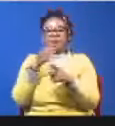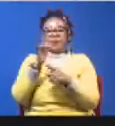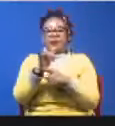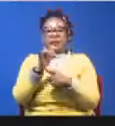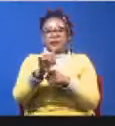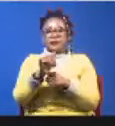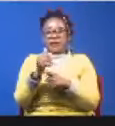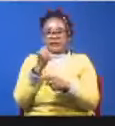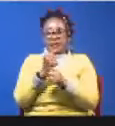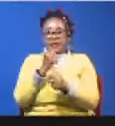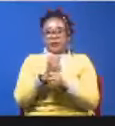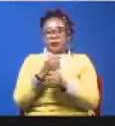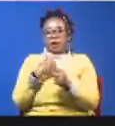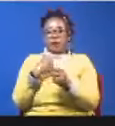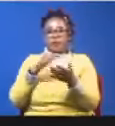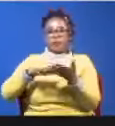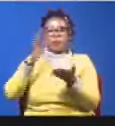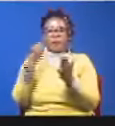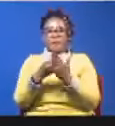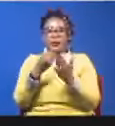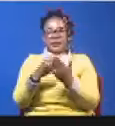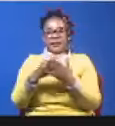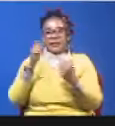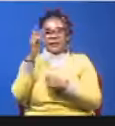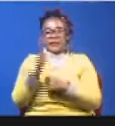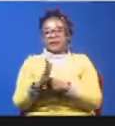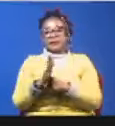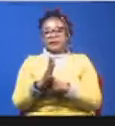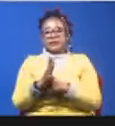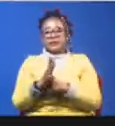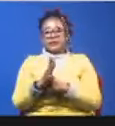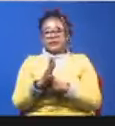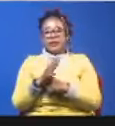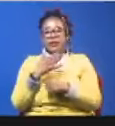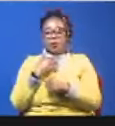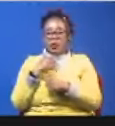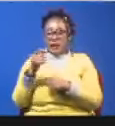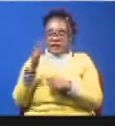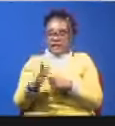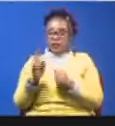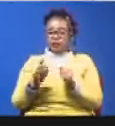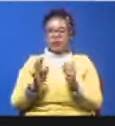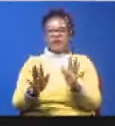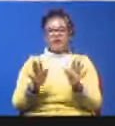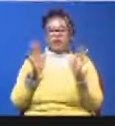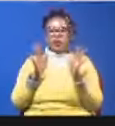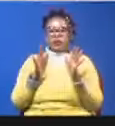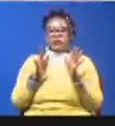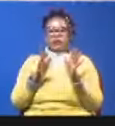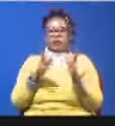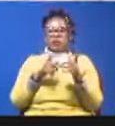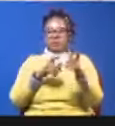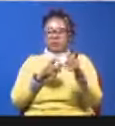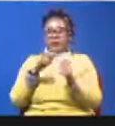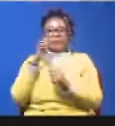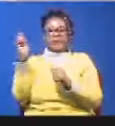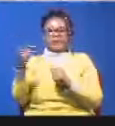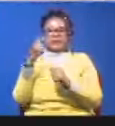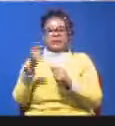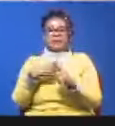ili kuweka pesa zaidi katika mifuko ya Wakenya. Kadhalika aliwataka Wakenya kujiepusha kumkosoa rais na badala